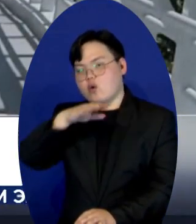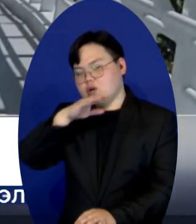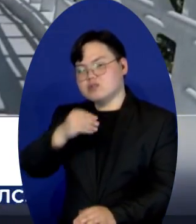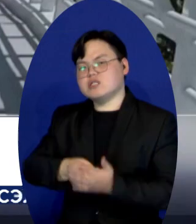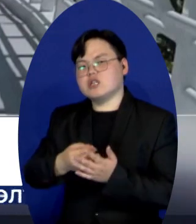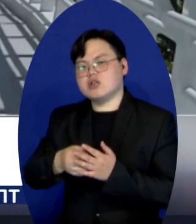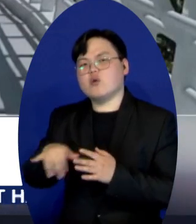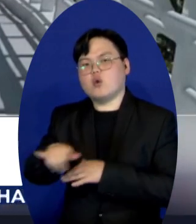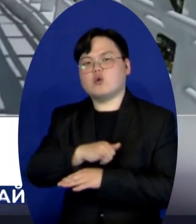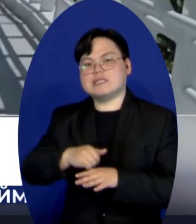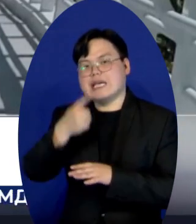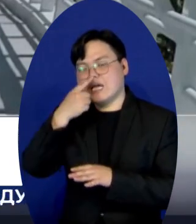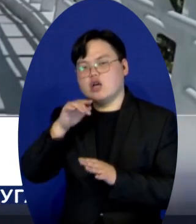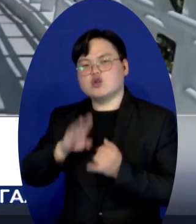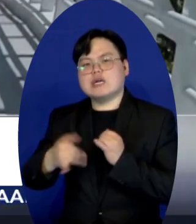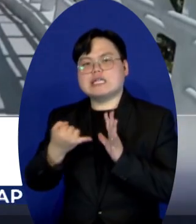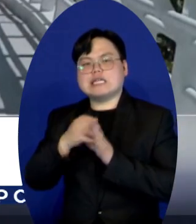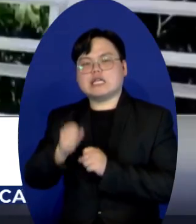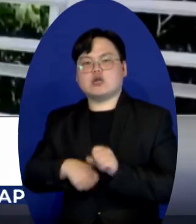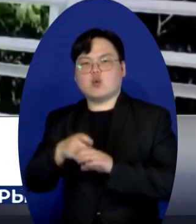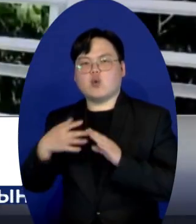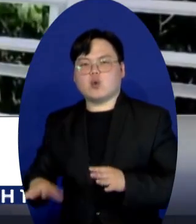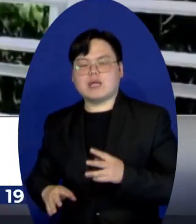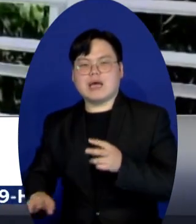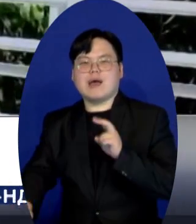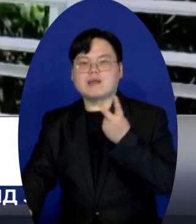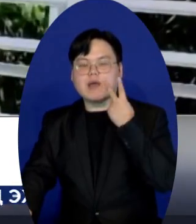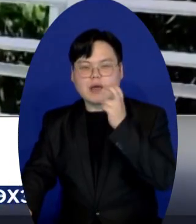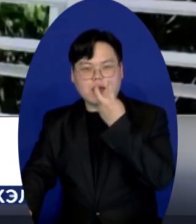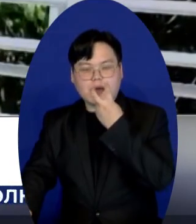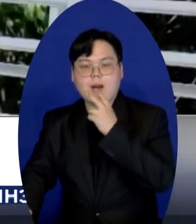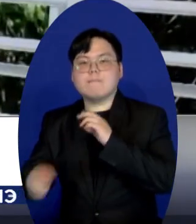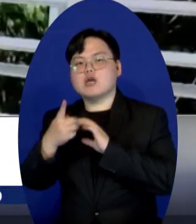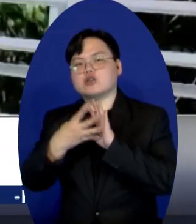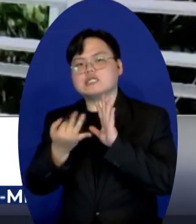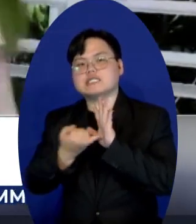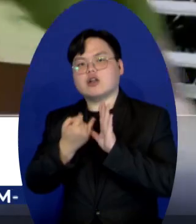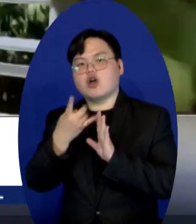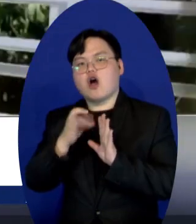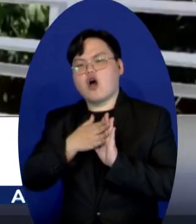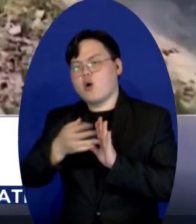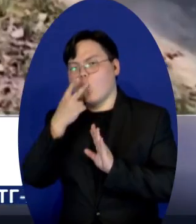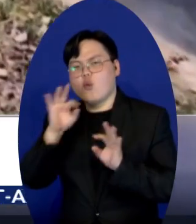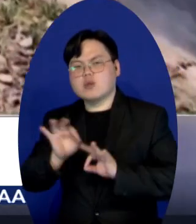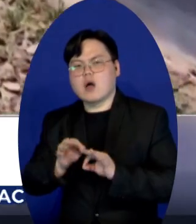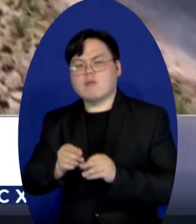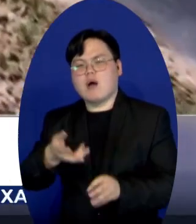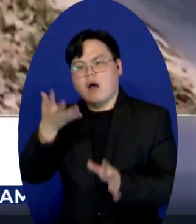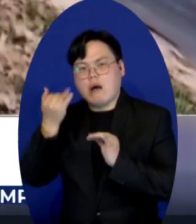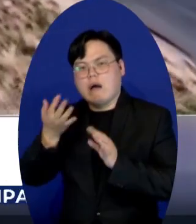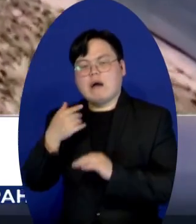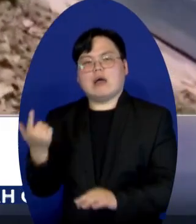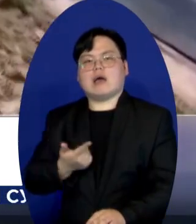сүүлийн 60 жил буюу цаг уурын тогтмол ажиглалт явуулж эхэлсэн 1961 оноос хойших түүхэнд үзэгдээгүйгээр олон хоног дараалсан аагам